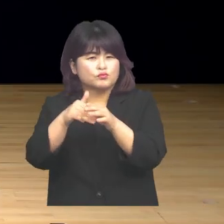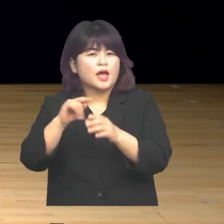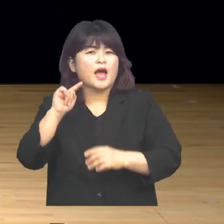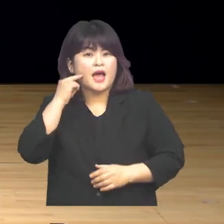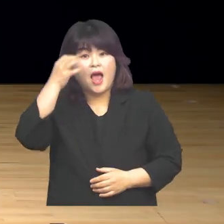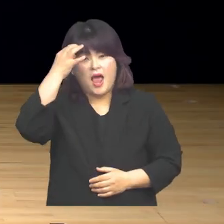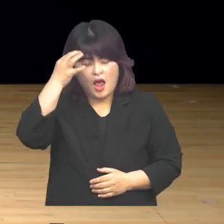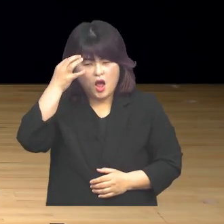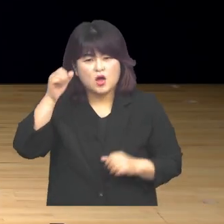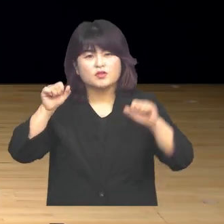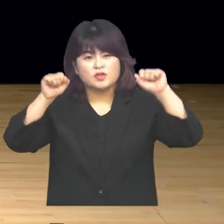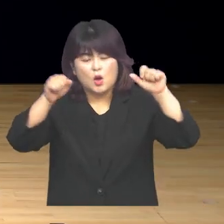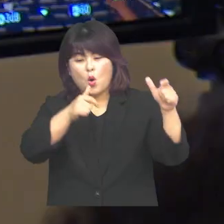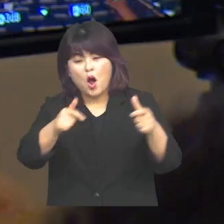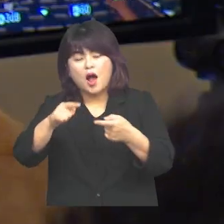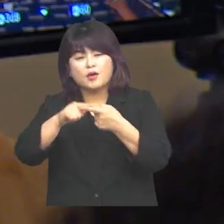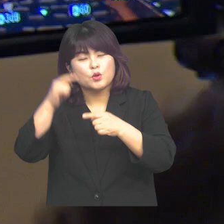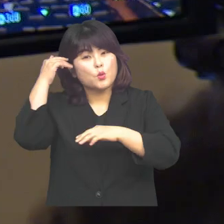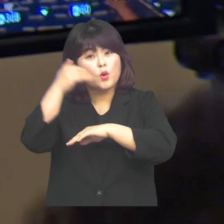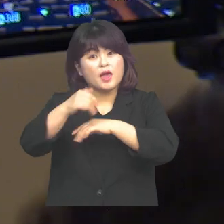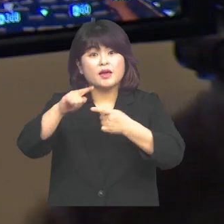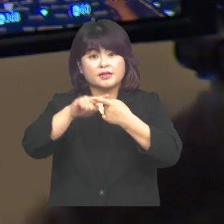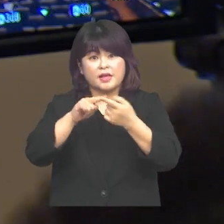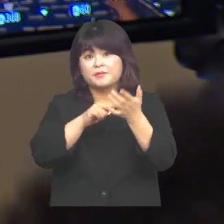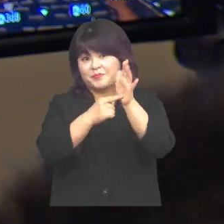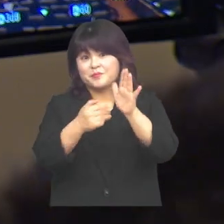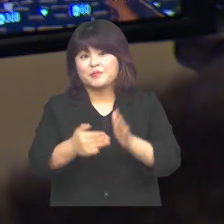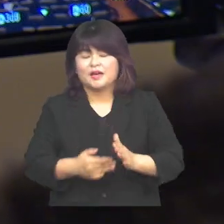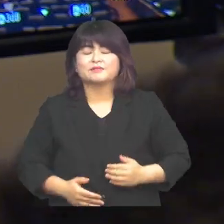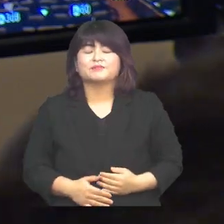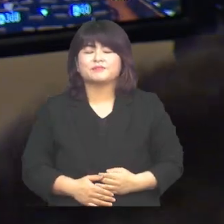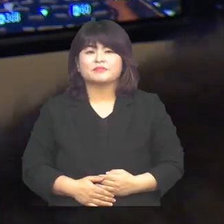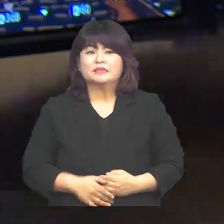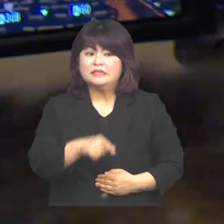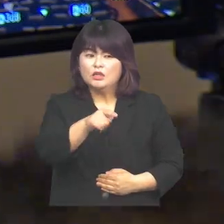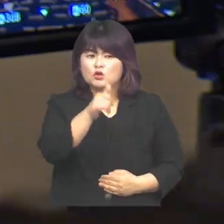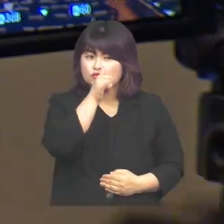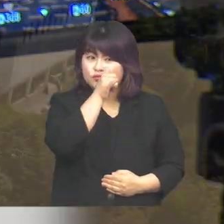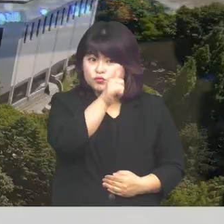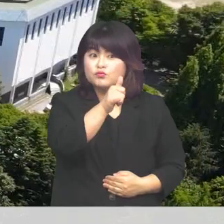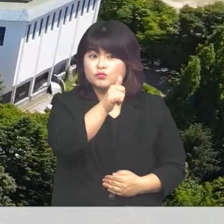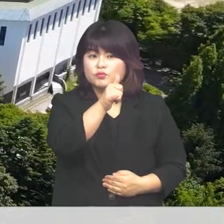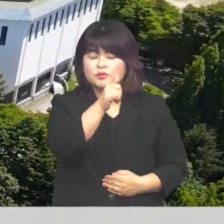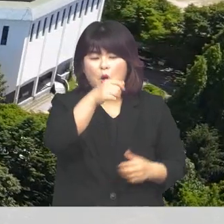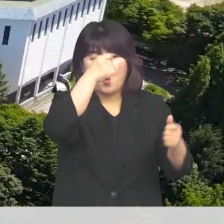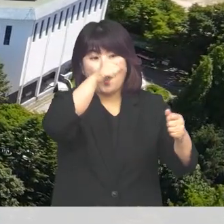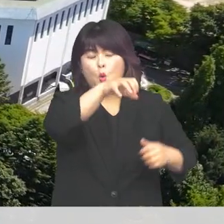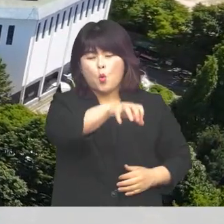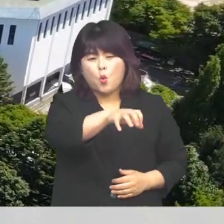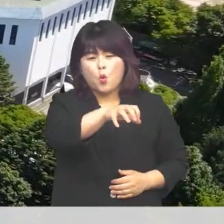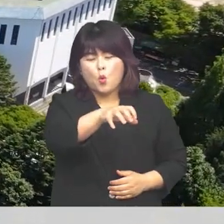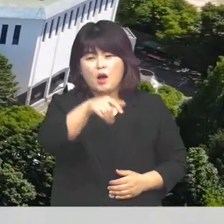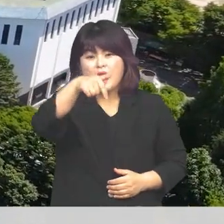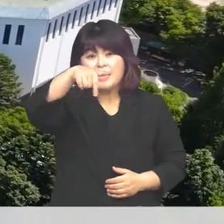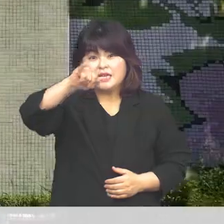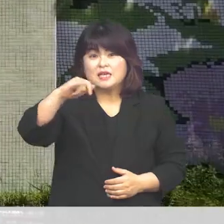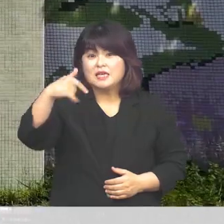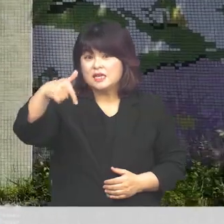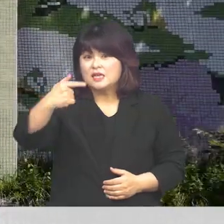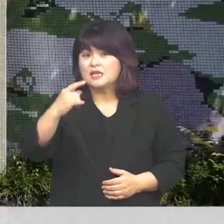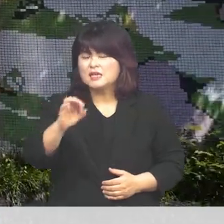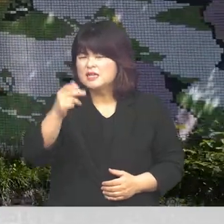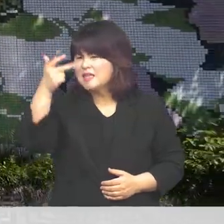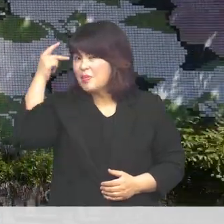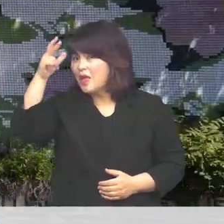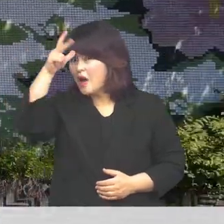될 문화, 예술, 체육 부문에 대한 계획도 소개했습니다. 이런 훌륭한 공연장을 기흥구